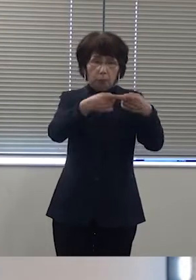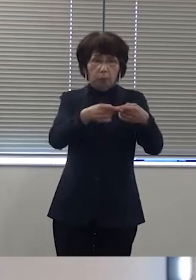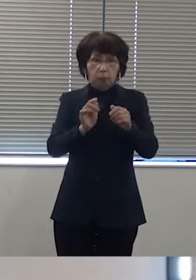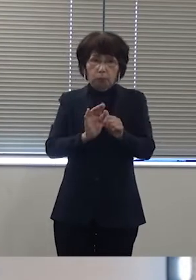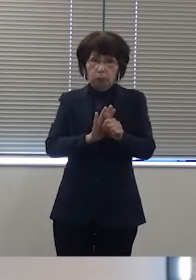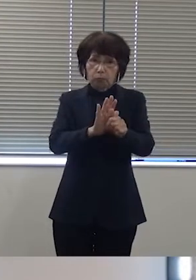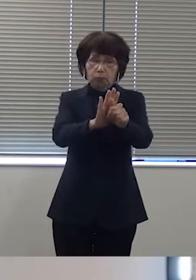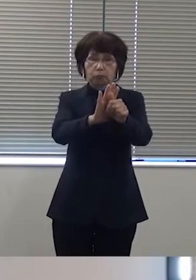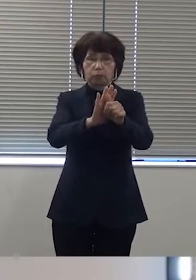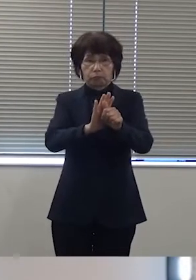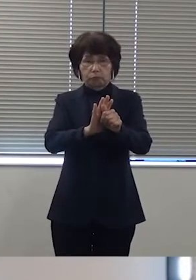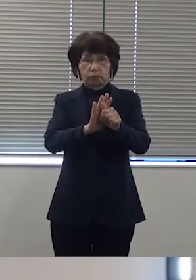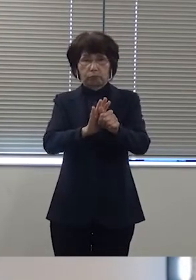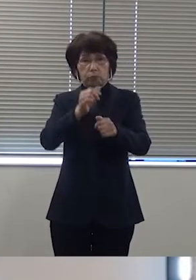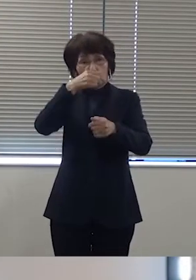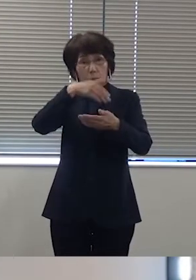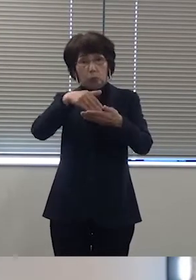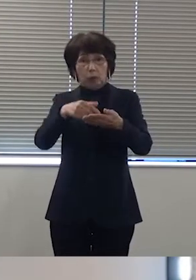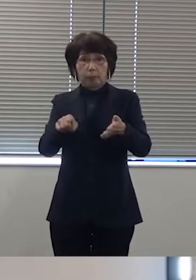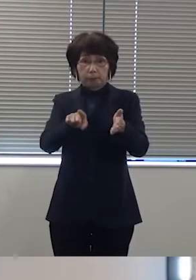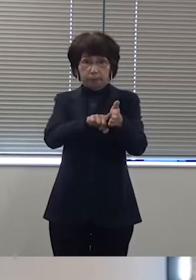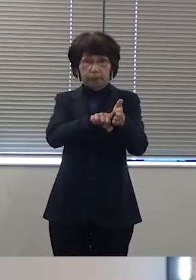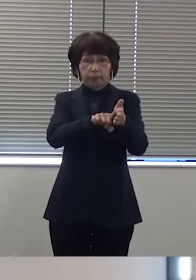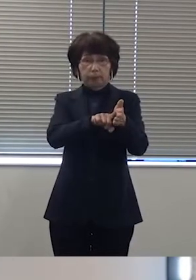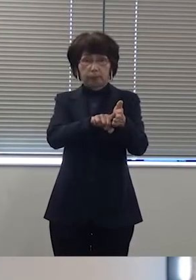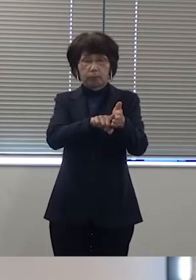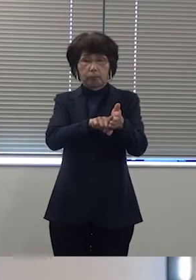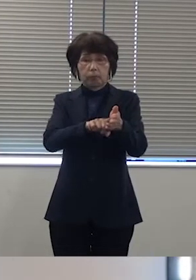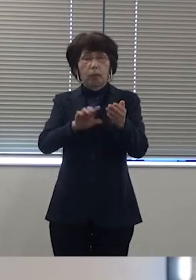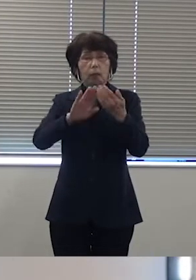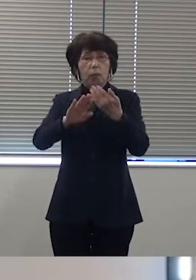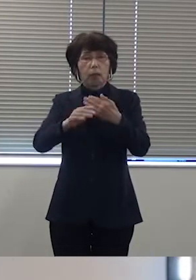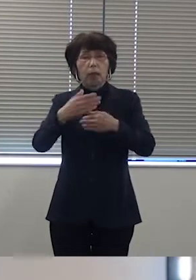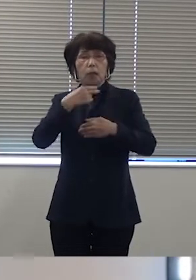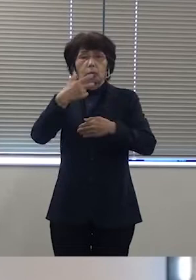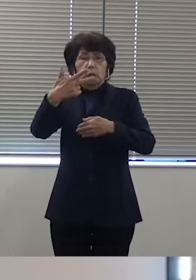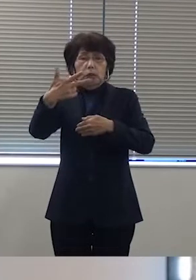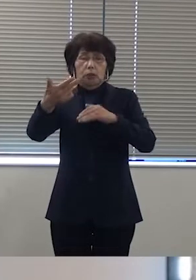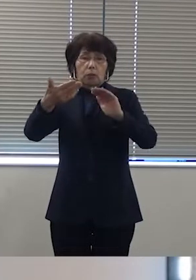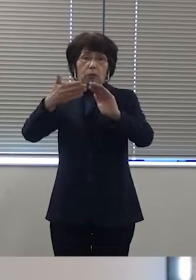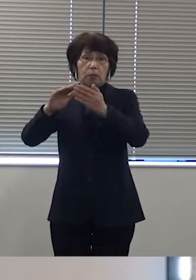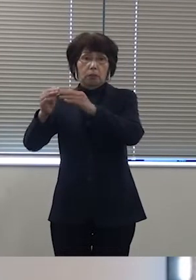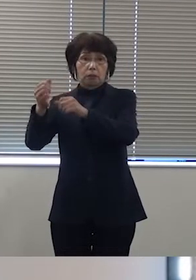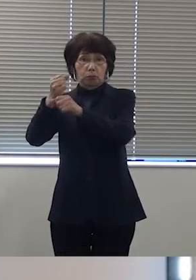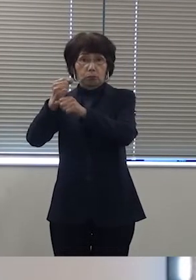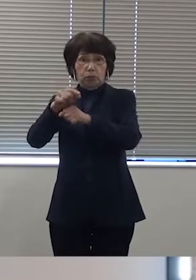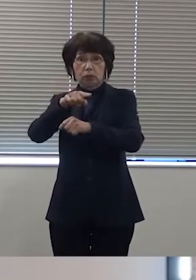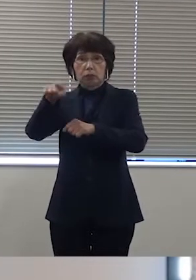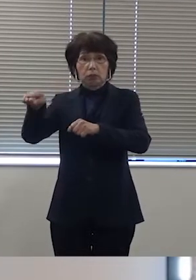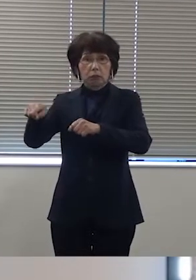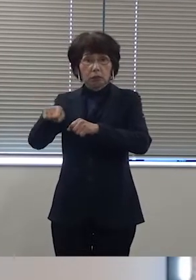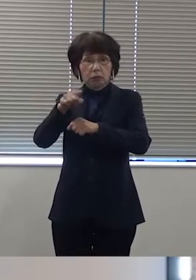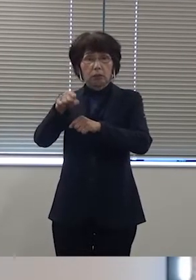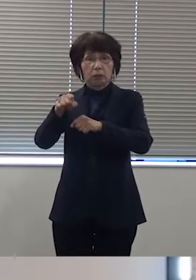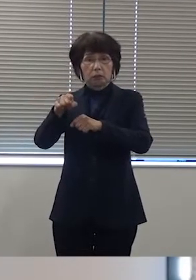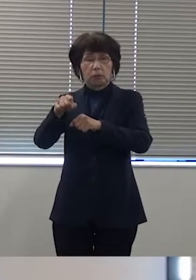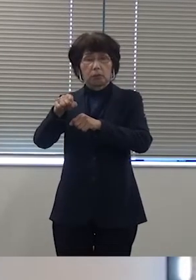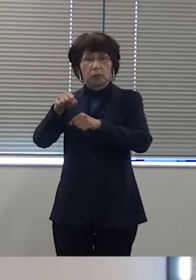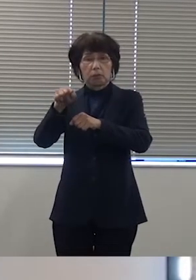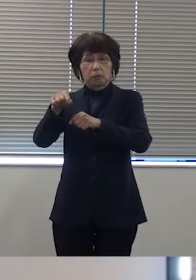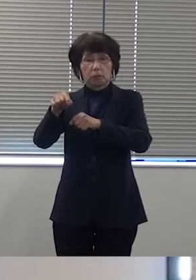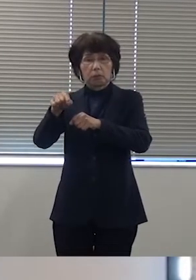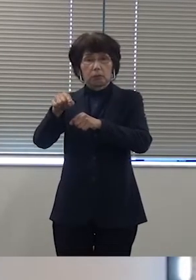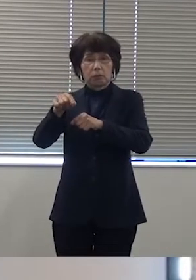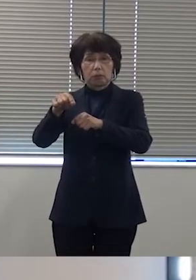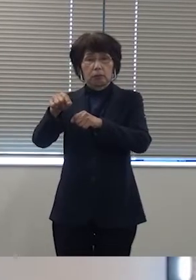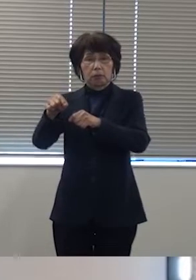祉で町づくりでして、やっぱり主力のある民生委員さんの引き上げを上がっていこうと言われて、まあ、こういうものに、まあ、一定